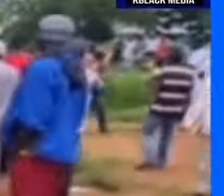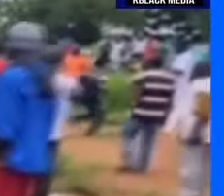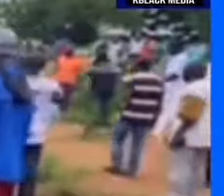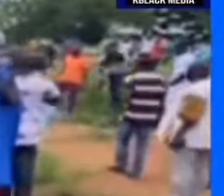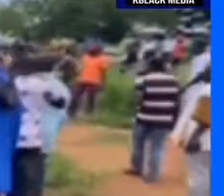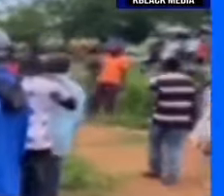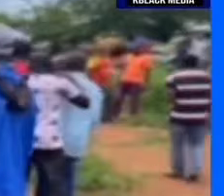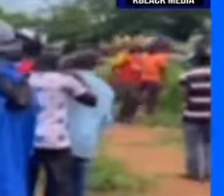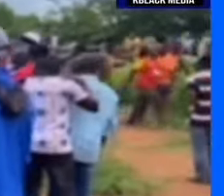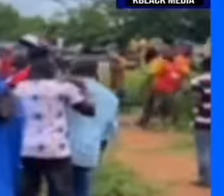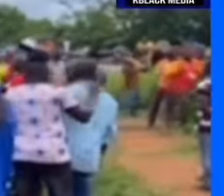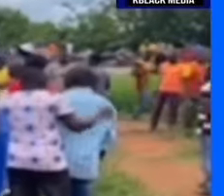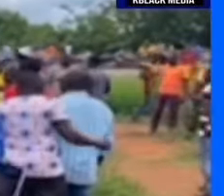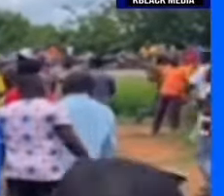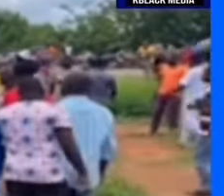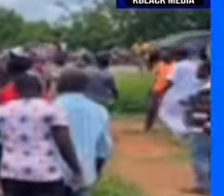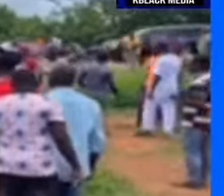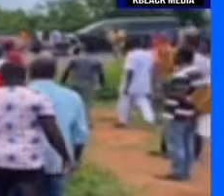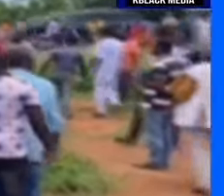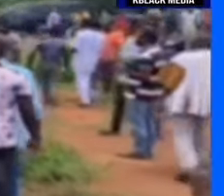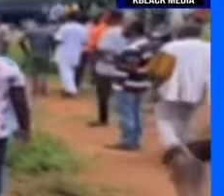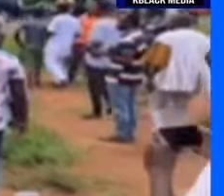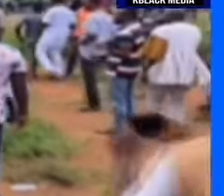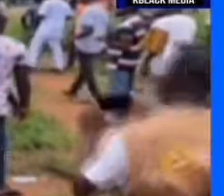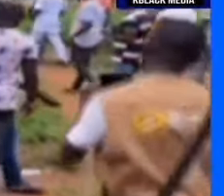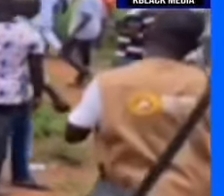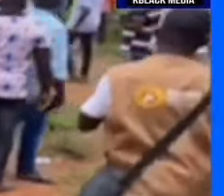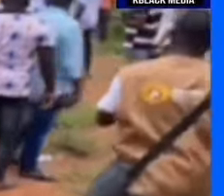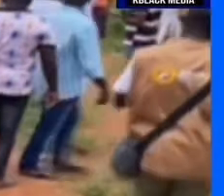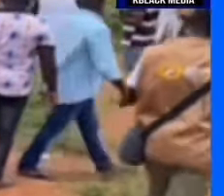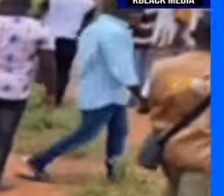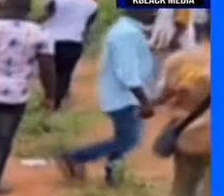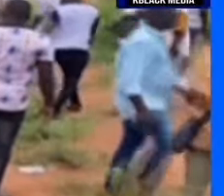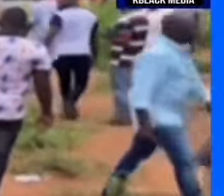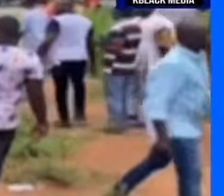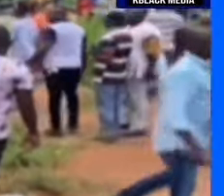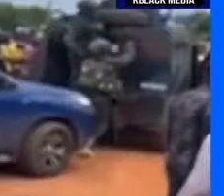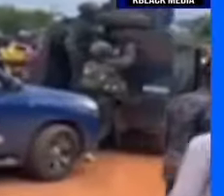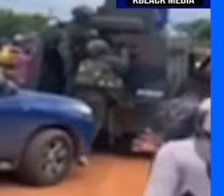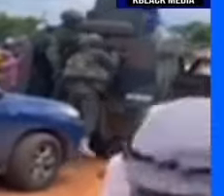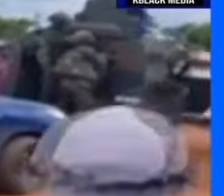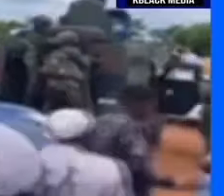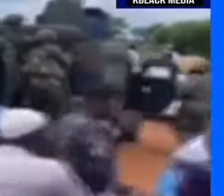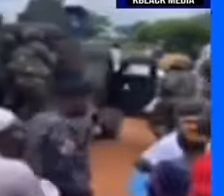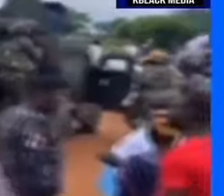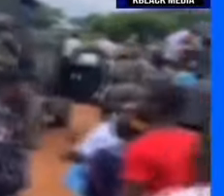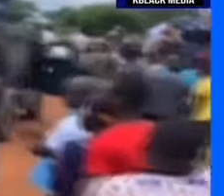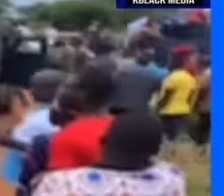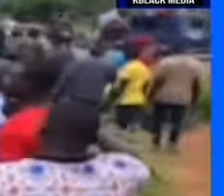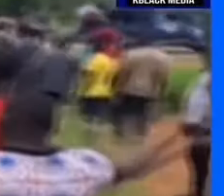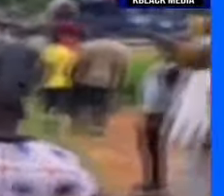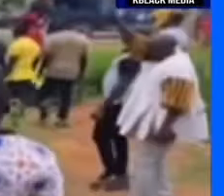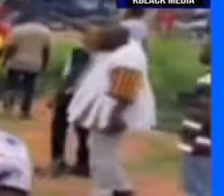police station anase. Ni ya bae bema kampo anase suja kampo ebe honom. Na matrasi ama atorenche mwisi